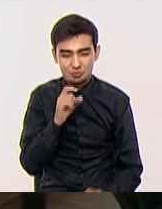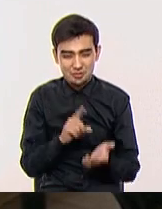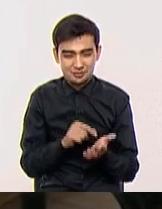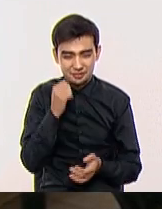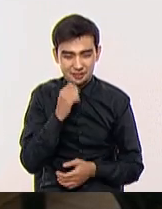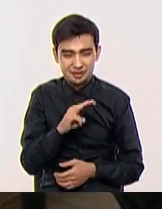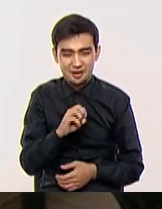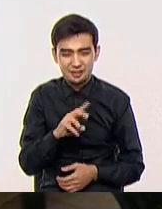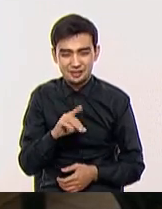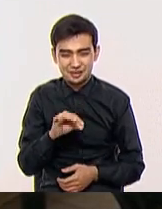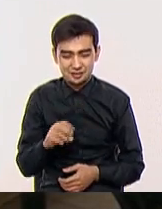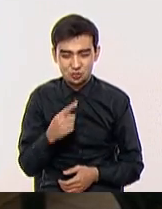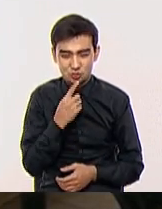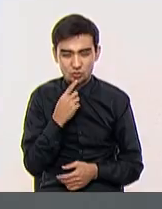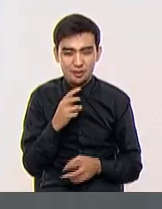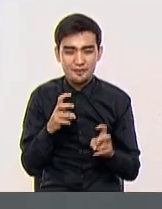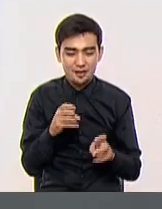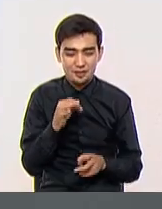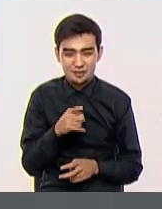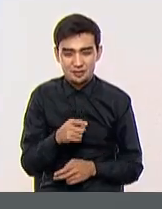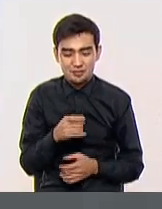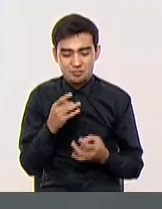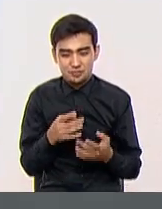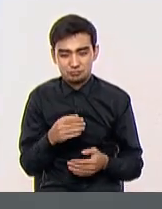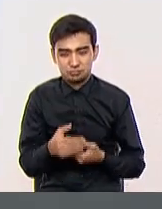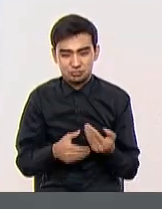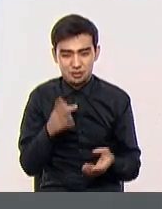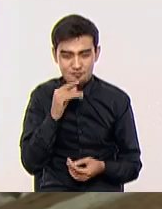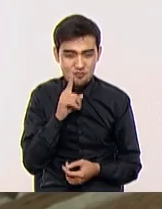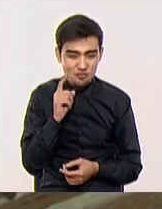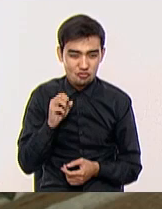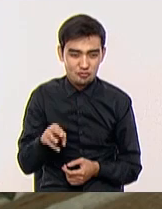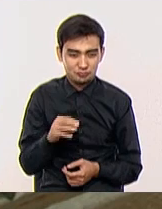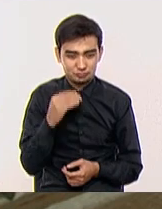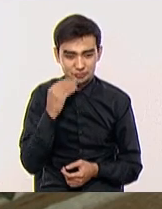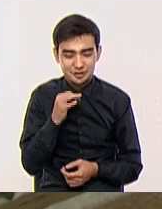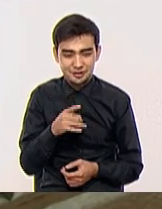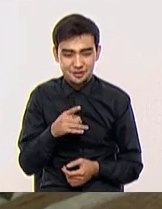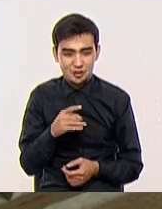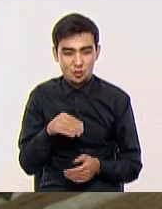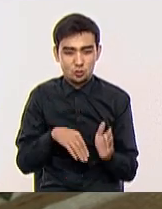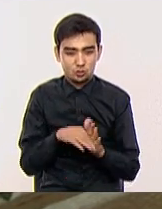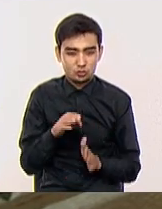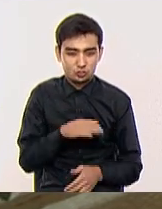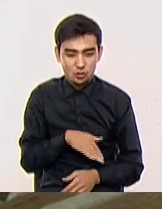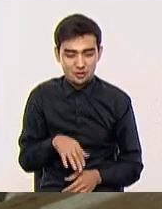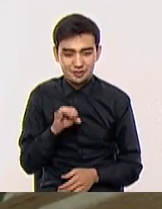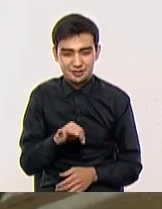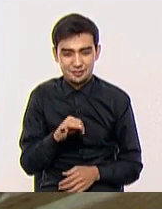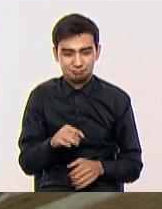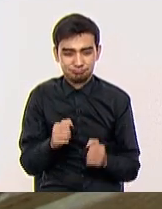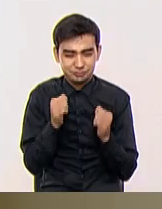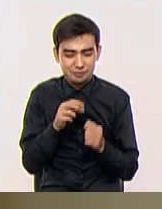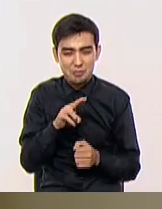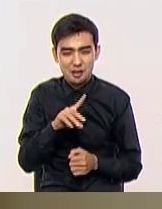Бабушка-пенсионерку Танзилю Симакину трудно назвать, ведь она запросто может дать фору молодым. И растяжка у нее отличная, и планку минуту держит. Вот